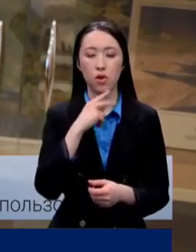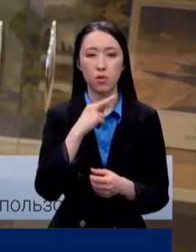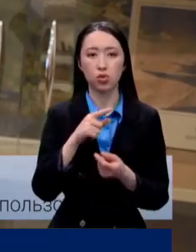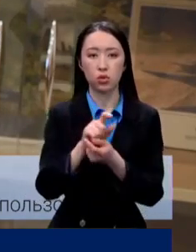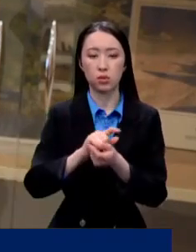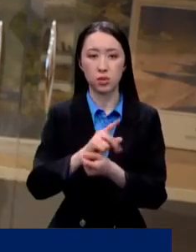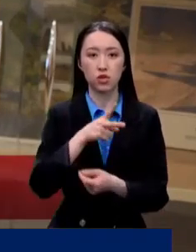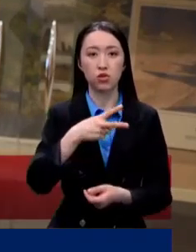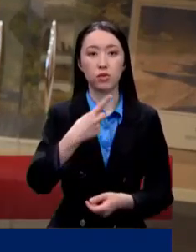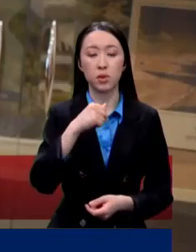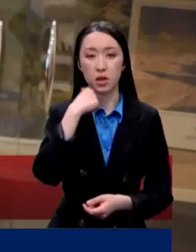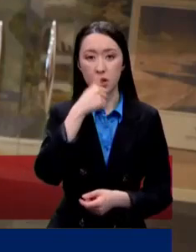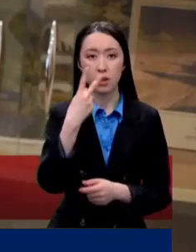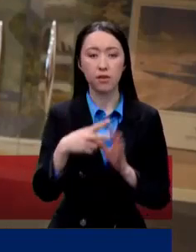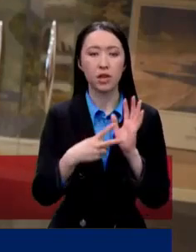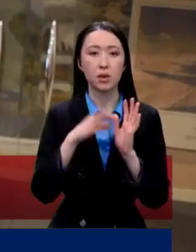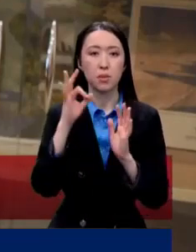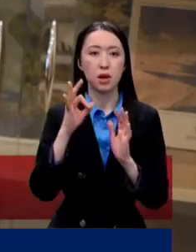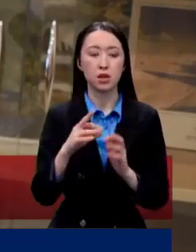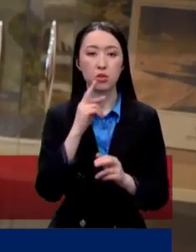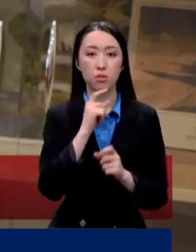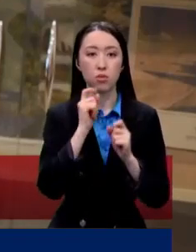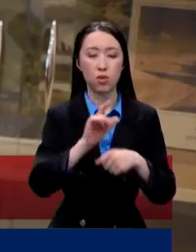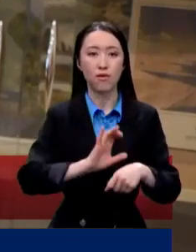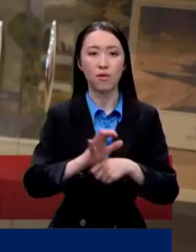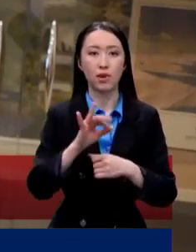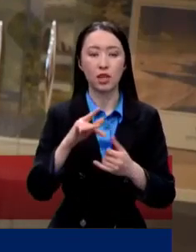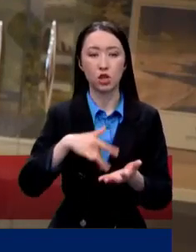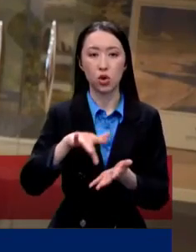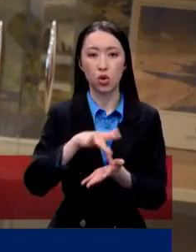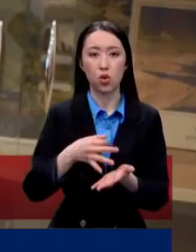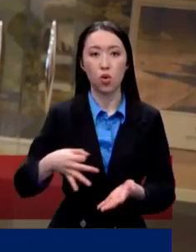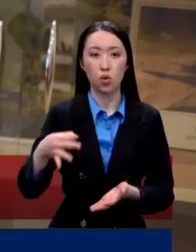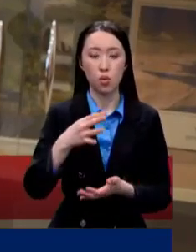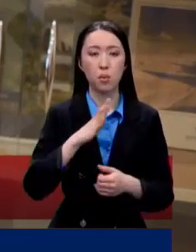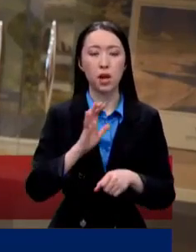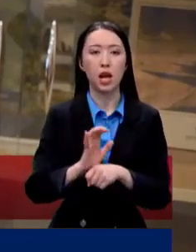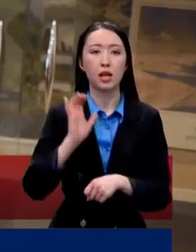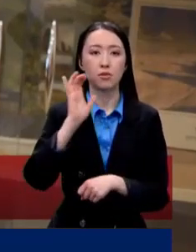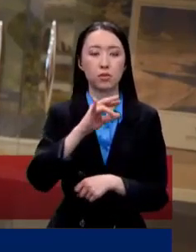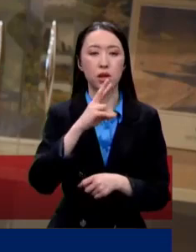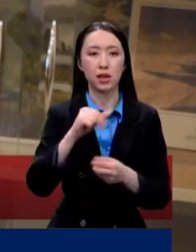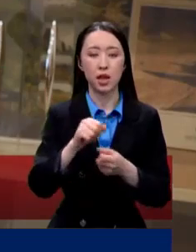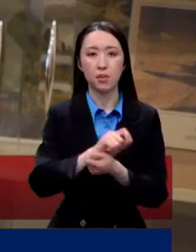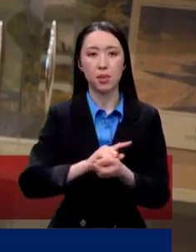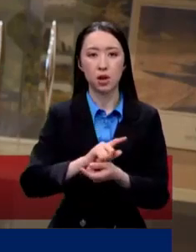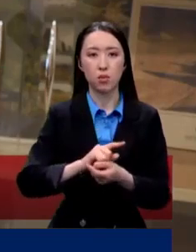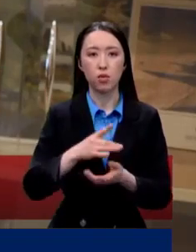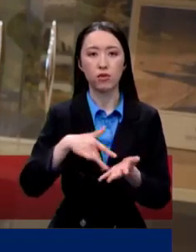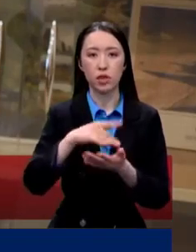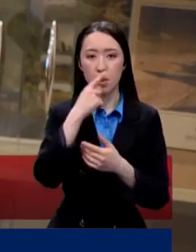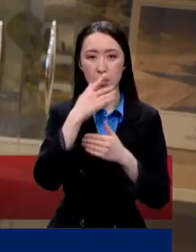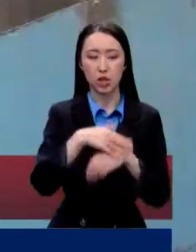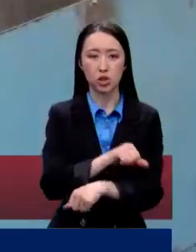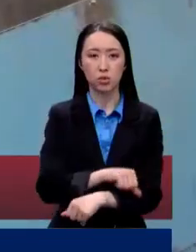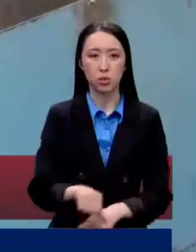2021 году 27% бытовых отходов, вывезенных из населенных пунктов области, были отправлены на переработку в страны ближнего